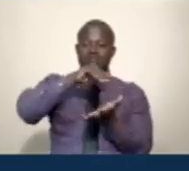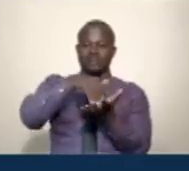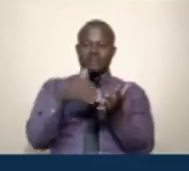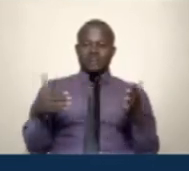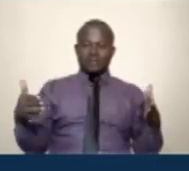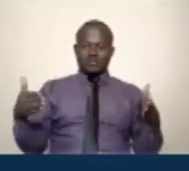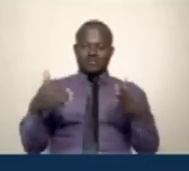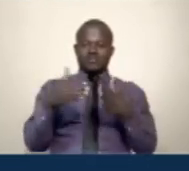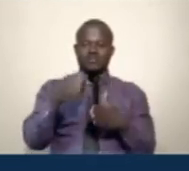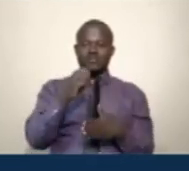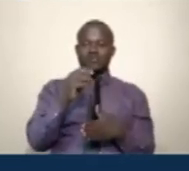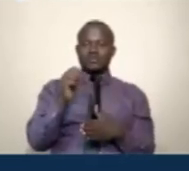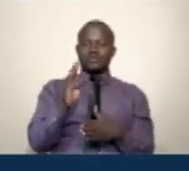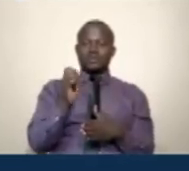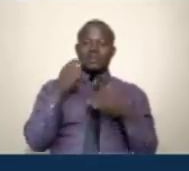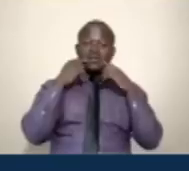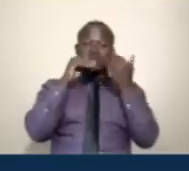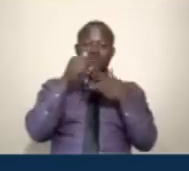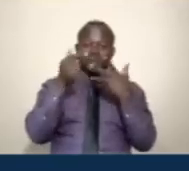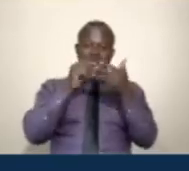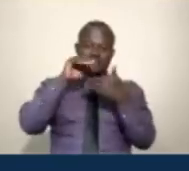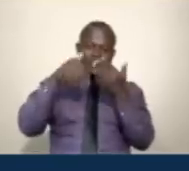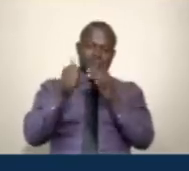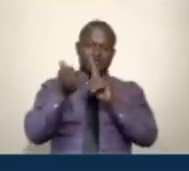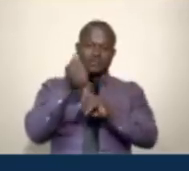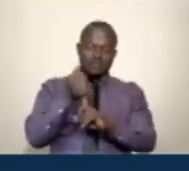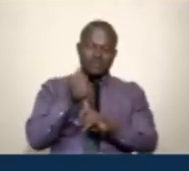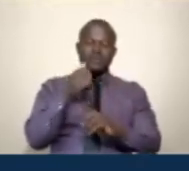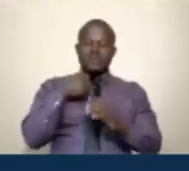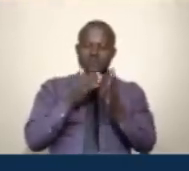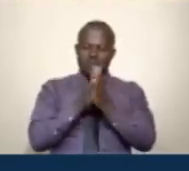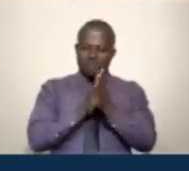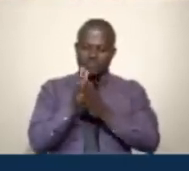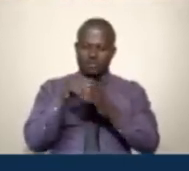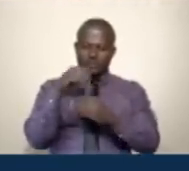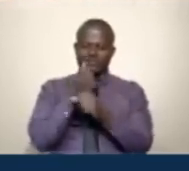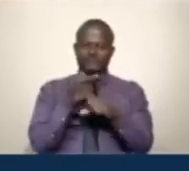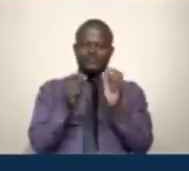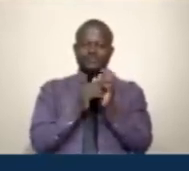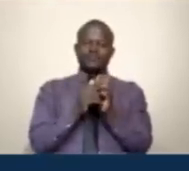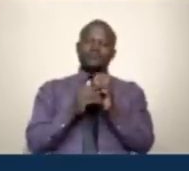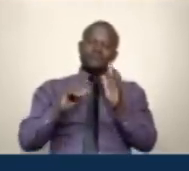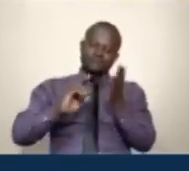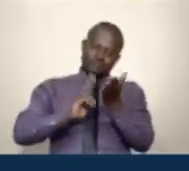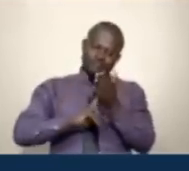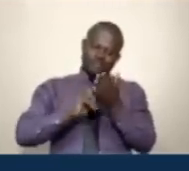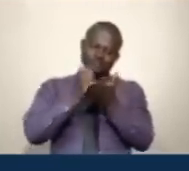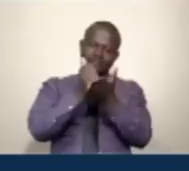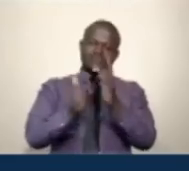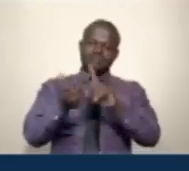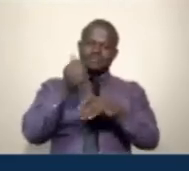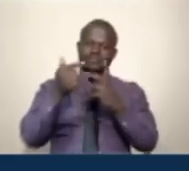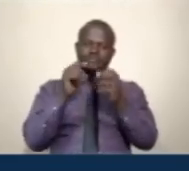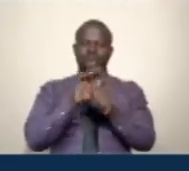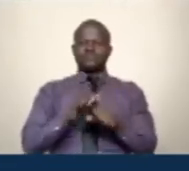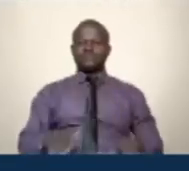ya Kicukiro Sonatibe. Akaba avuga ko ibi byose kubigeraho bimusaba kugira umwete mu byo akora kandi yemeza ko hari icyo byamugejejeho.